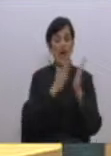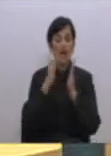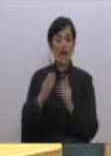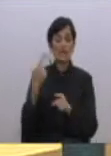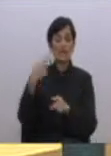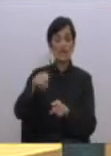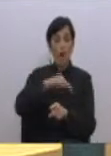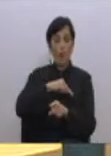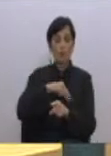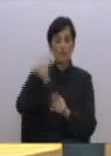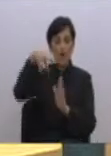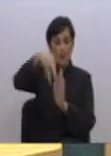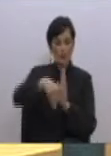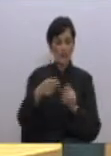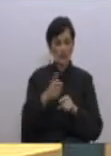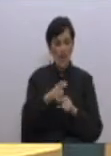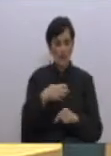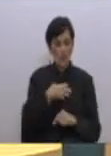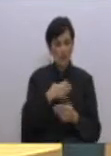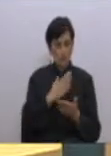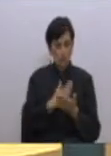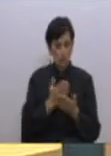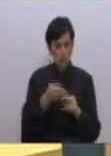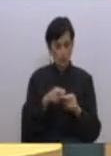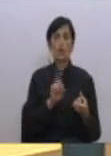ეს ძალიან მნიშვნელოვანია. რაც შეეხება